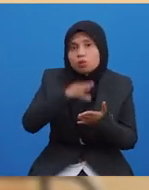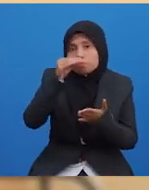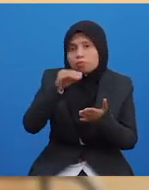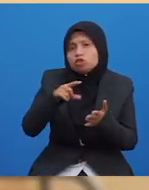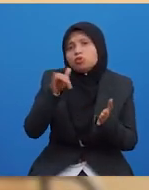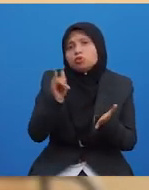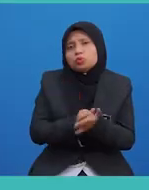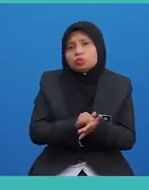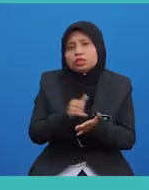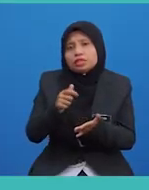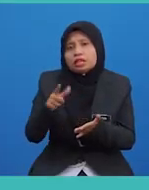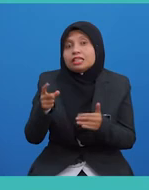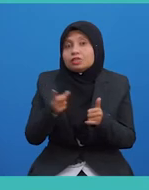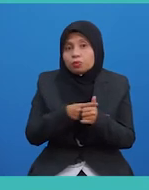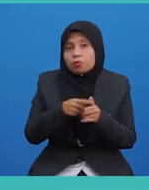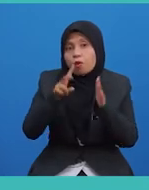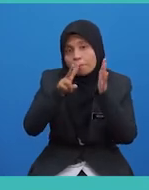Maklumat-maklumat tersebut ialah pola,